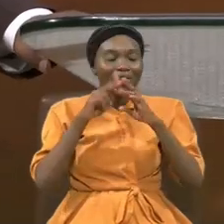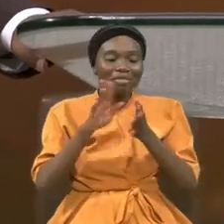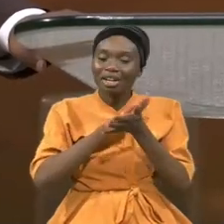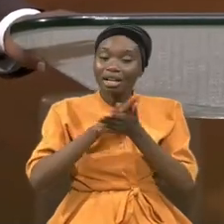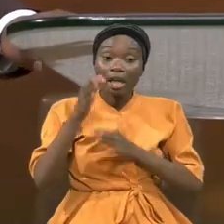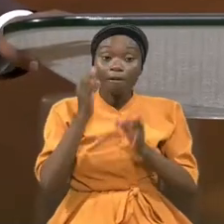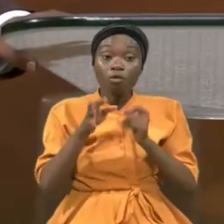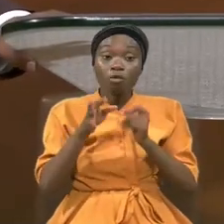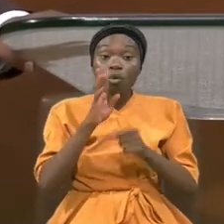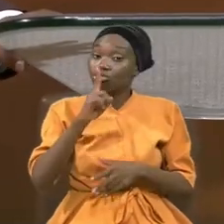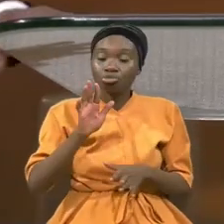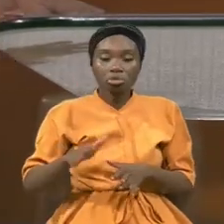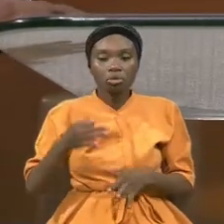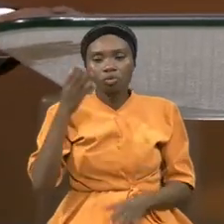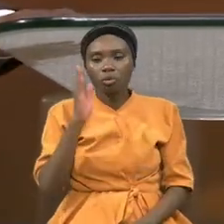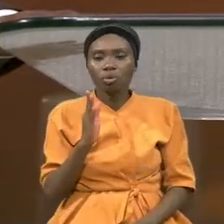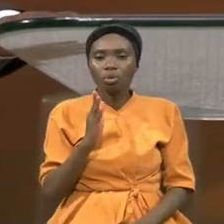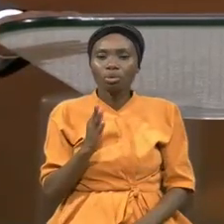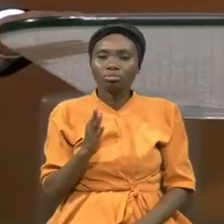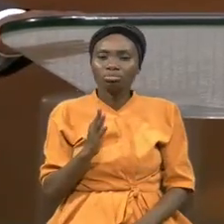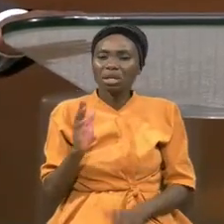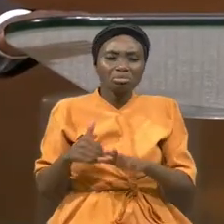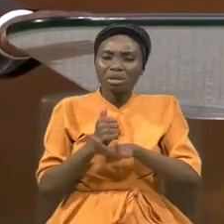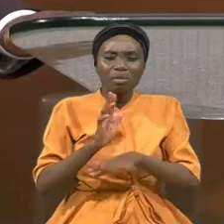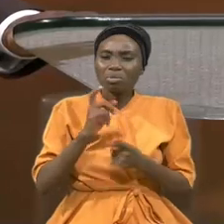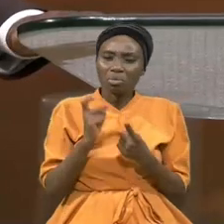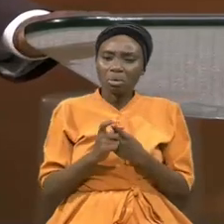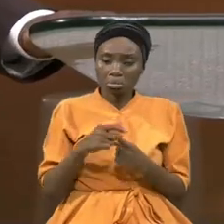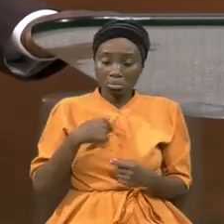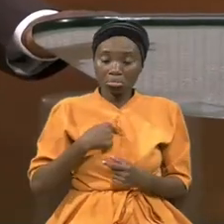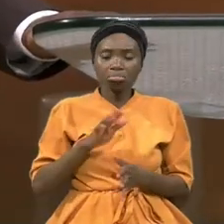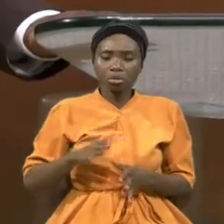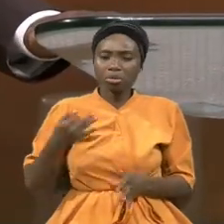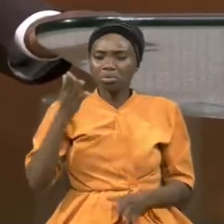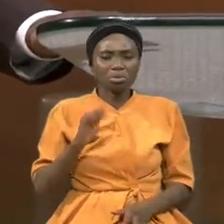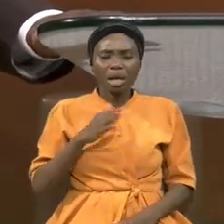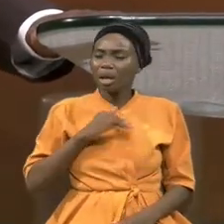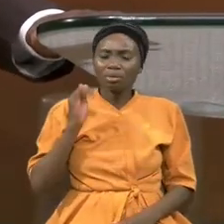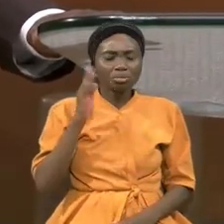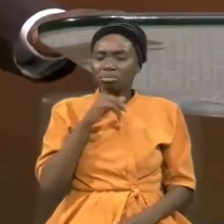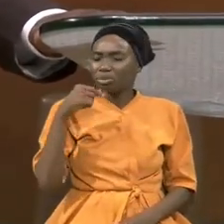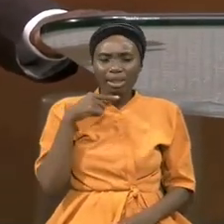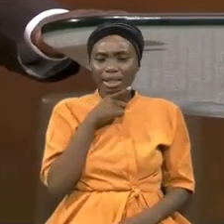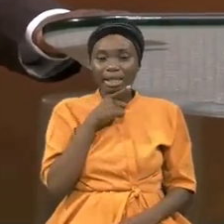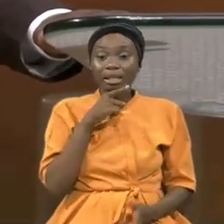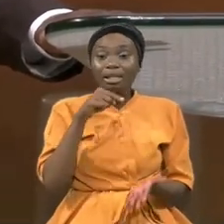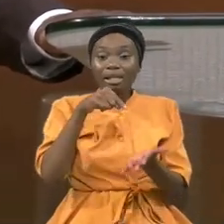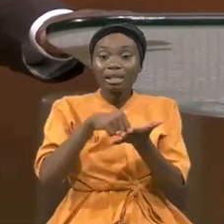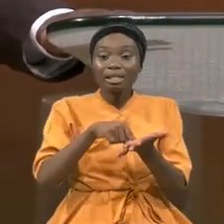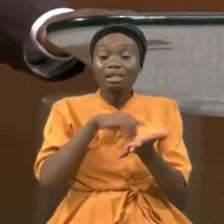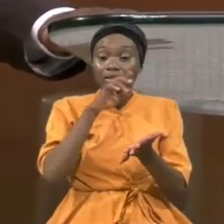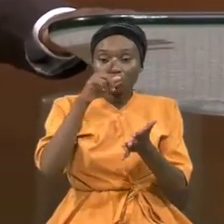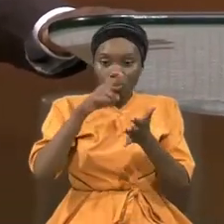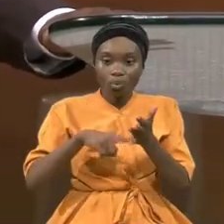vous êtes un véritable enfant de Dieu, il faut seulement affirmer ta parole. Je suis enfant de Dieu, je ne vais pas mentir.